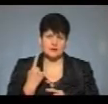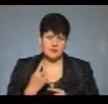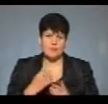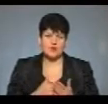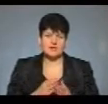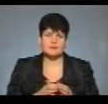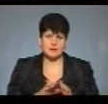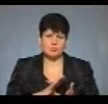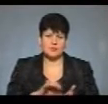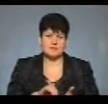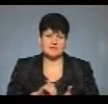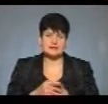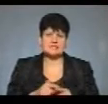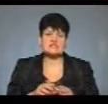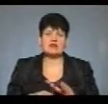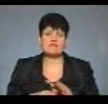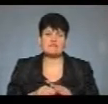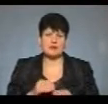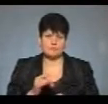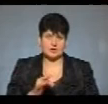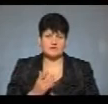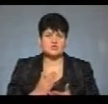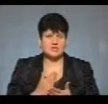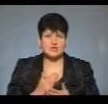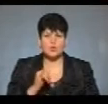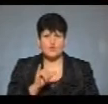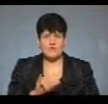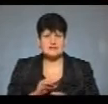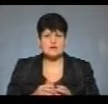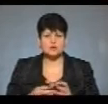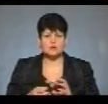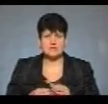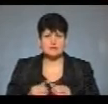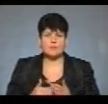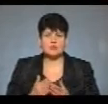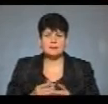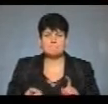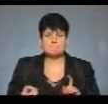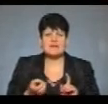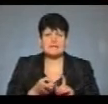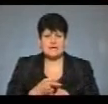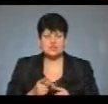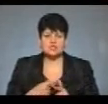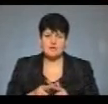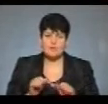яка також була представлена на цих виборах. Скажіть, чи є у вас певні результати щодо політичної приналежності,